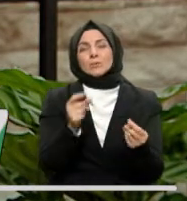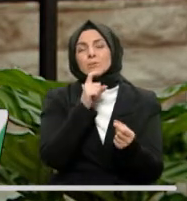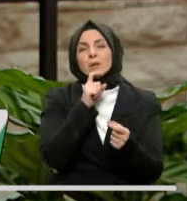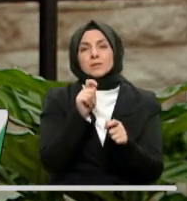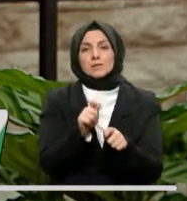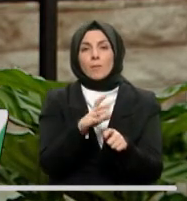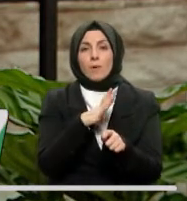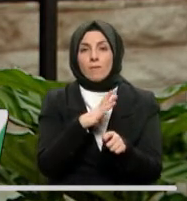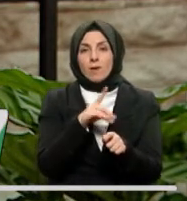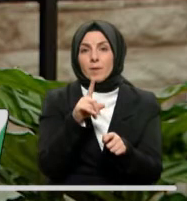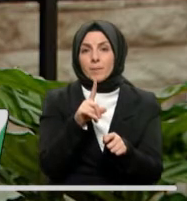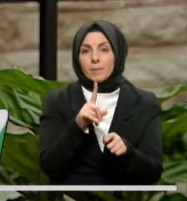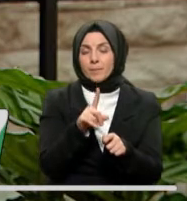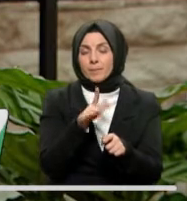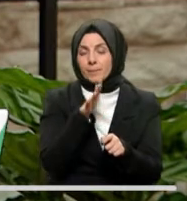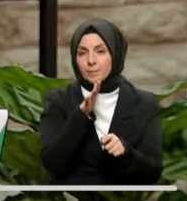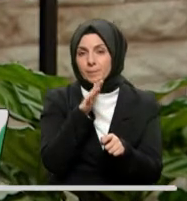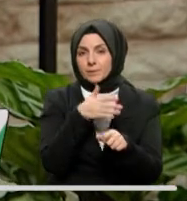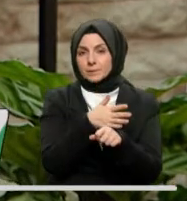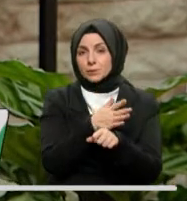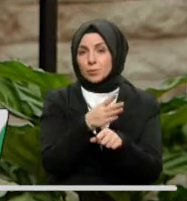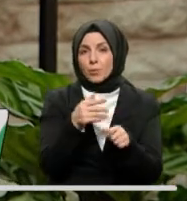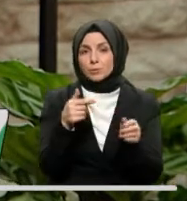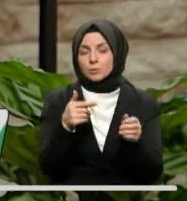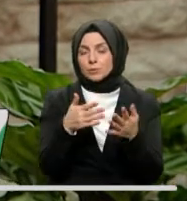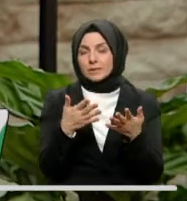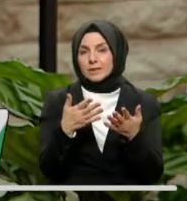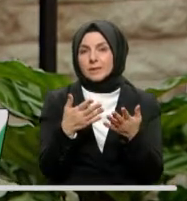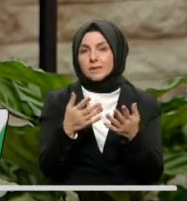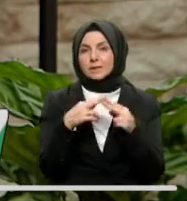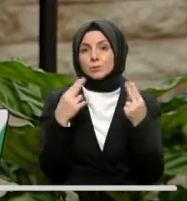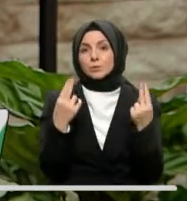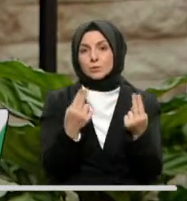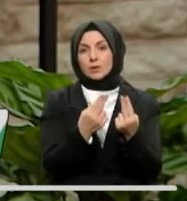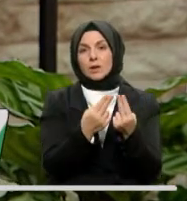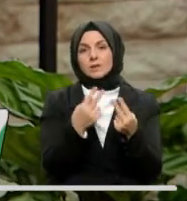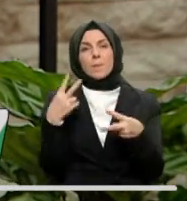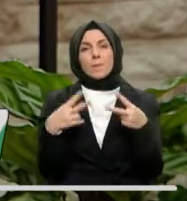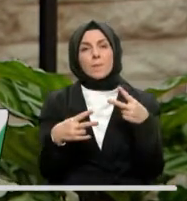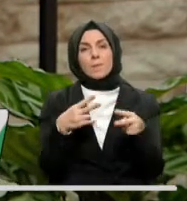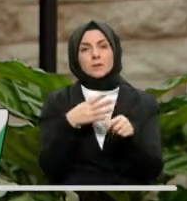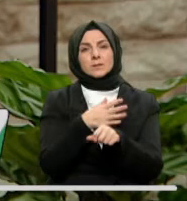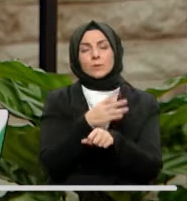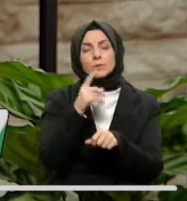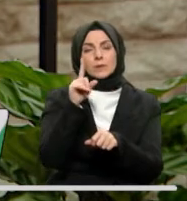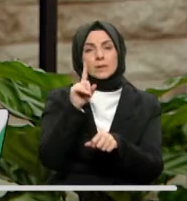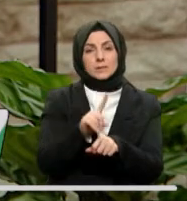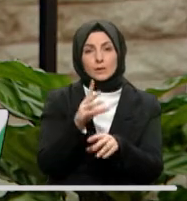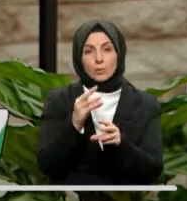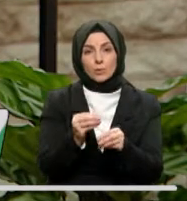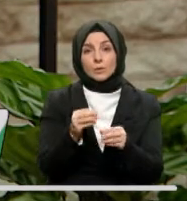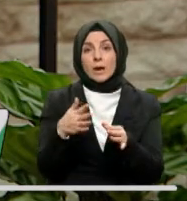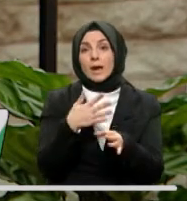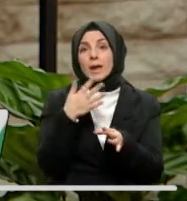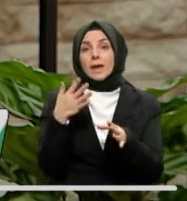yapıyoruz ki ya bir gün doğru kaynağı nedir Dünya doğru dünyada tek değil mi ya ben akademisini olduğum için demiyorum yani en doğru en güvenilir bilgiye